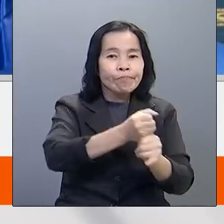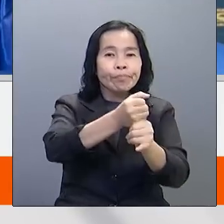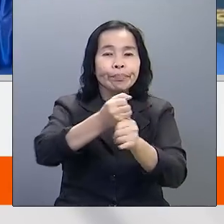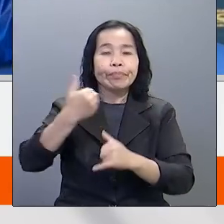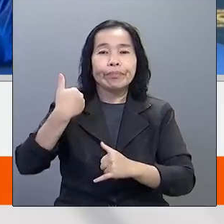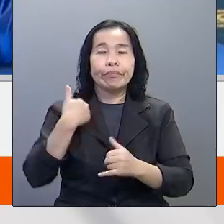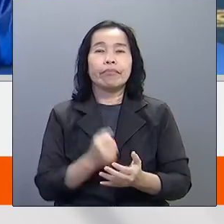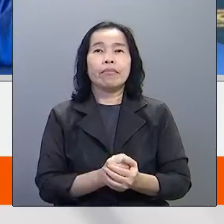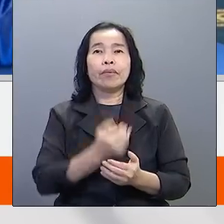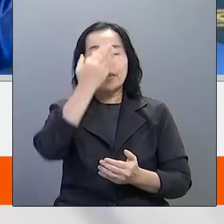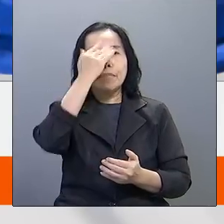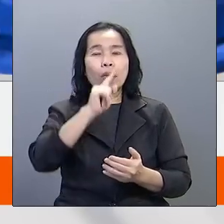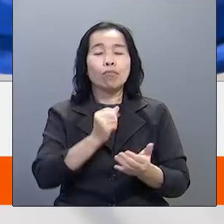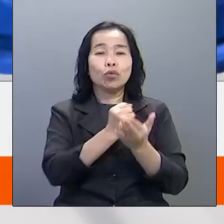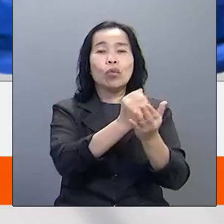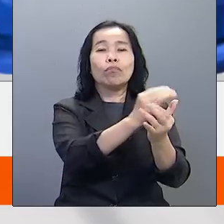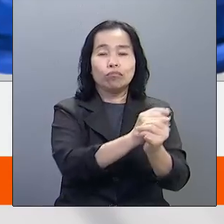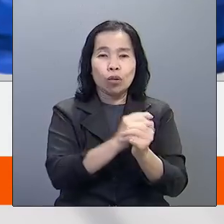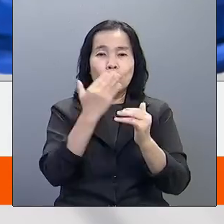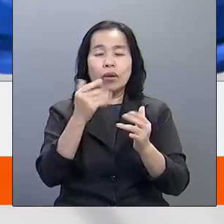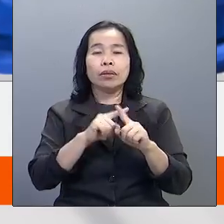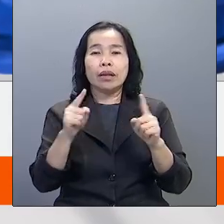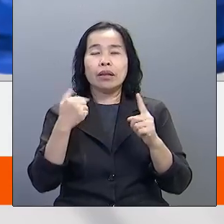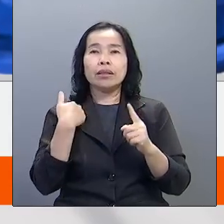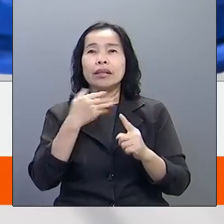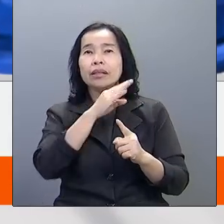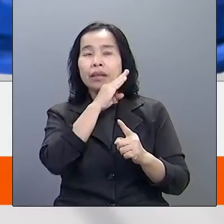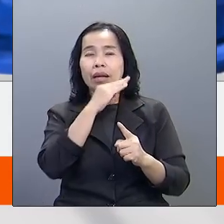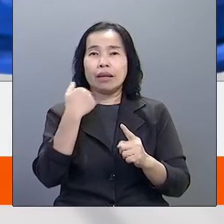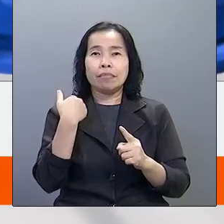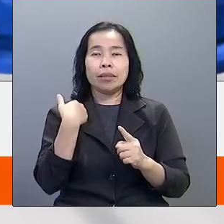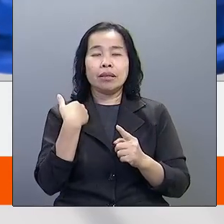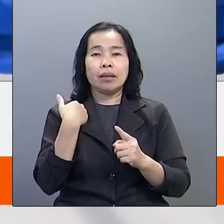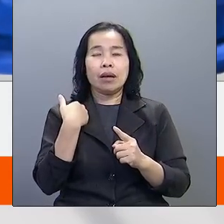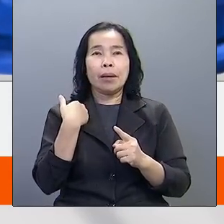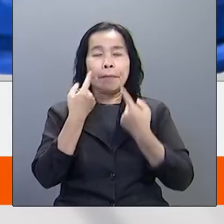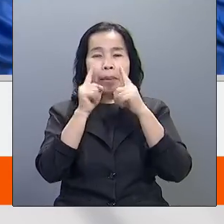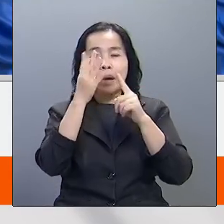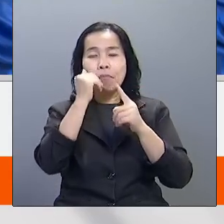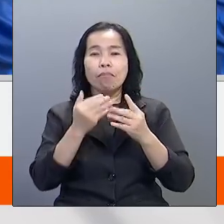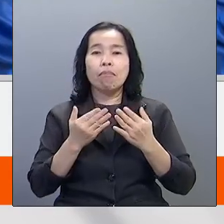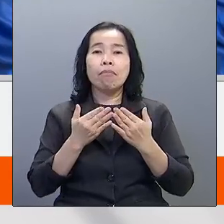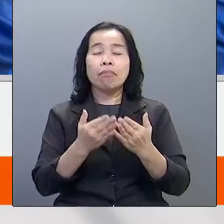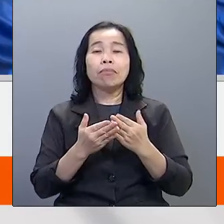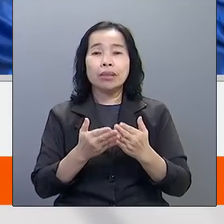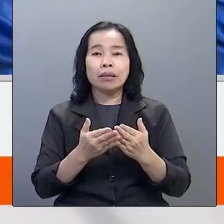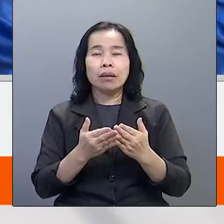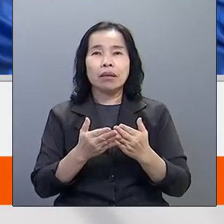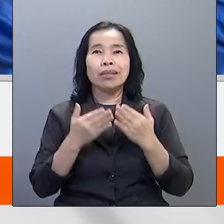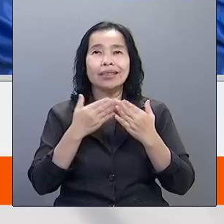สิ่งหนึ่งที่น่ากังวลก็คือในเรือหลวงสุโขทัยเนี่ย มีน้ำมันอยู่ด้วยซึ่งยัง